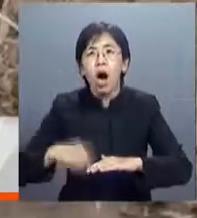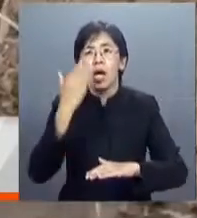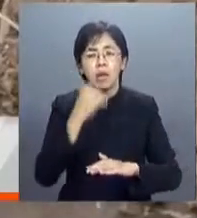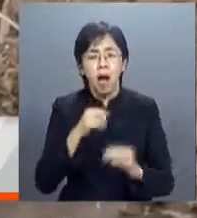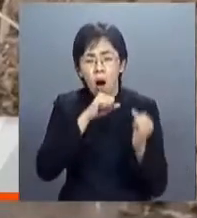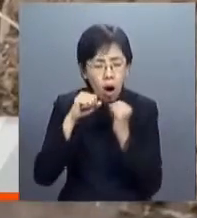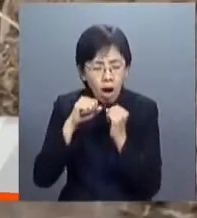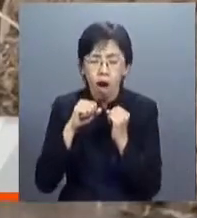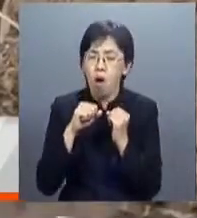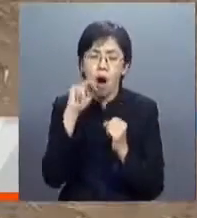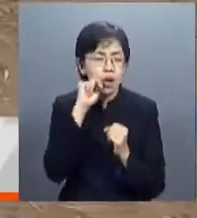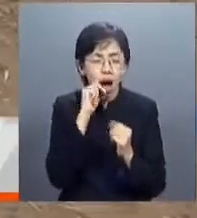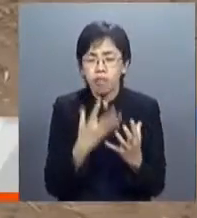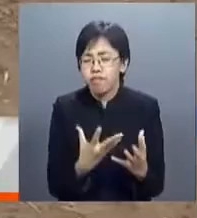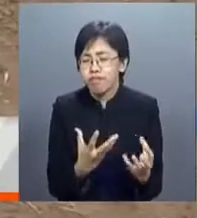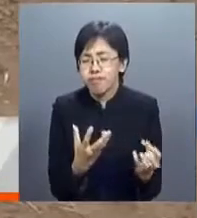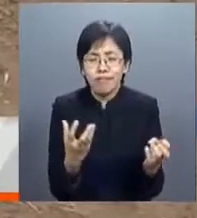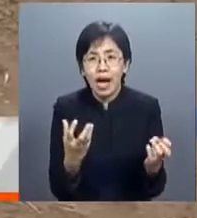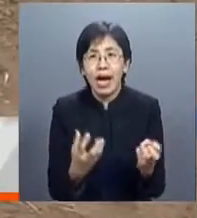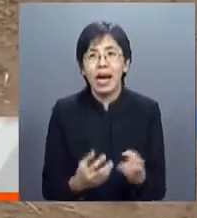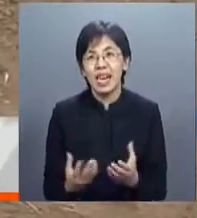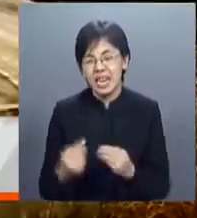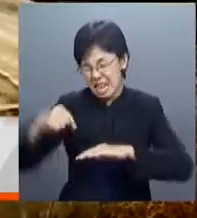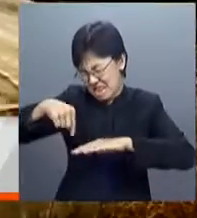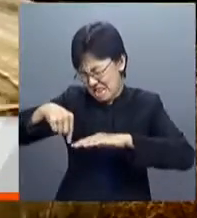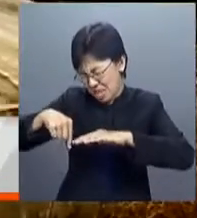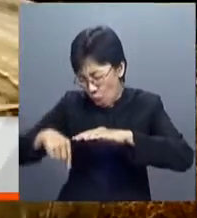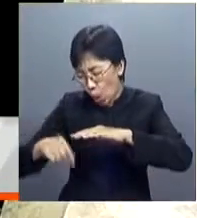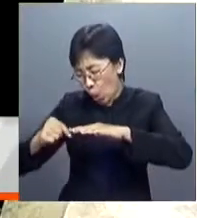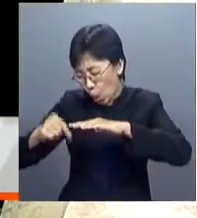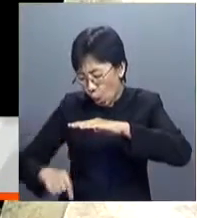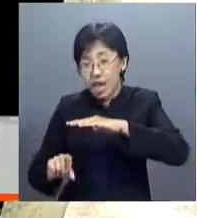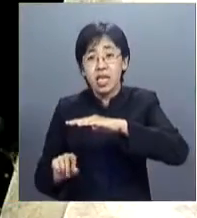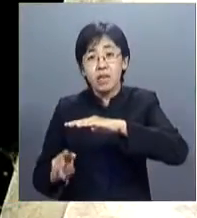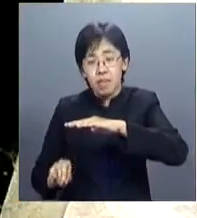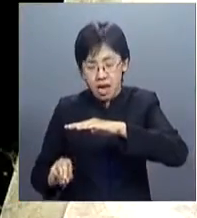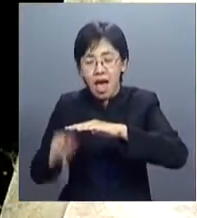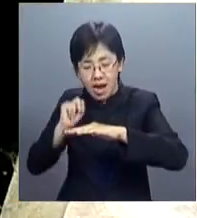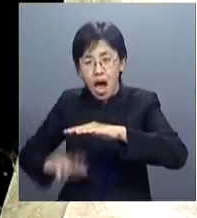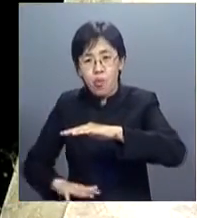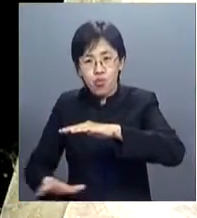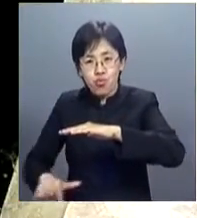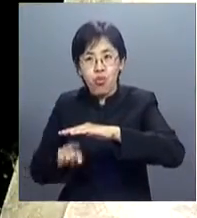หายโดยช่างนั้นต้องขุดเจาะดินลึกกว่า 20เมตนะครับถึงจะเจอน้ำ